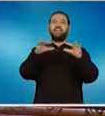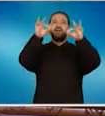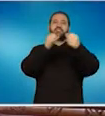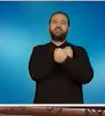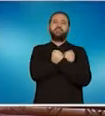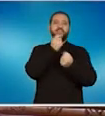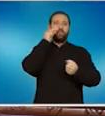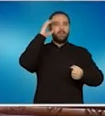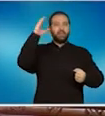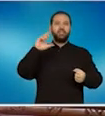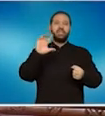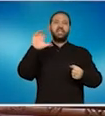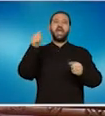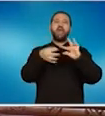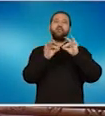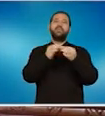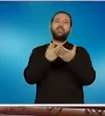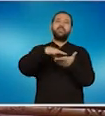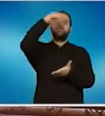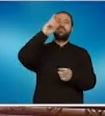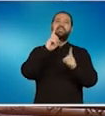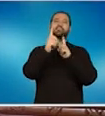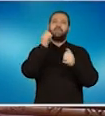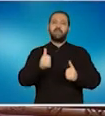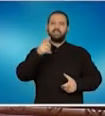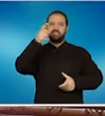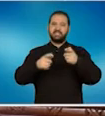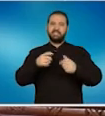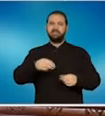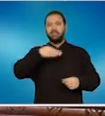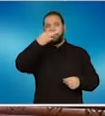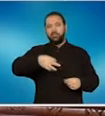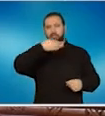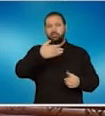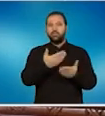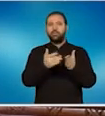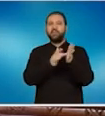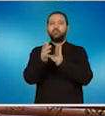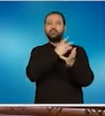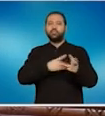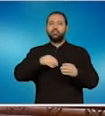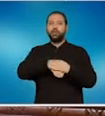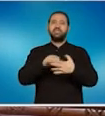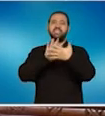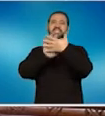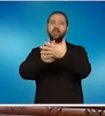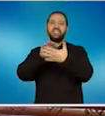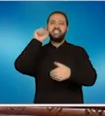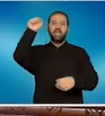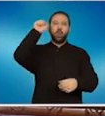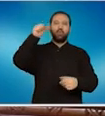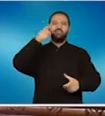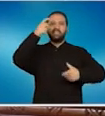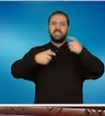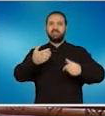Bine v-am regăsit, dragi telespectatori! La Cuvânt pentru Zurve discutăm astăzi despre mărturisitor pentru Hristos în temnițele comuniste,